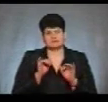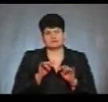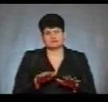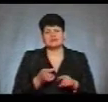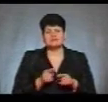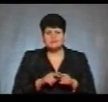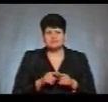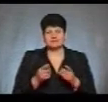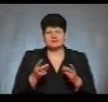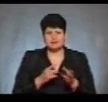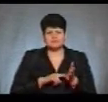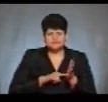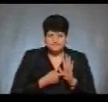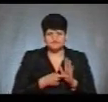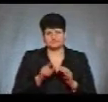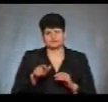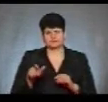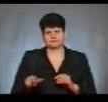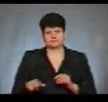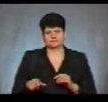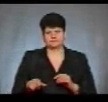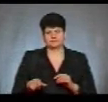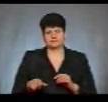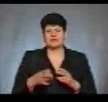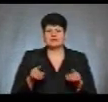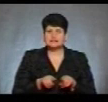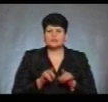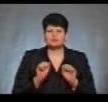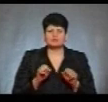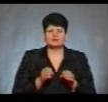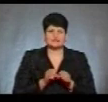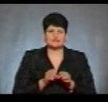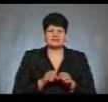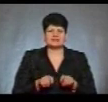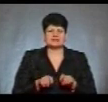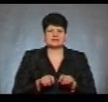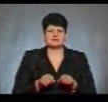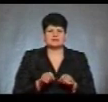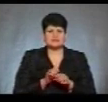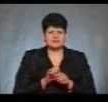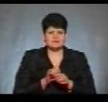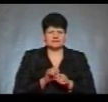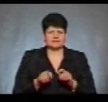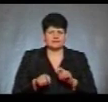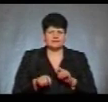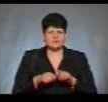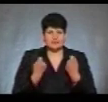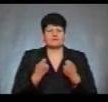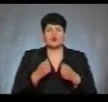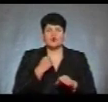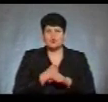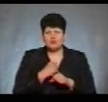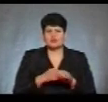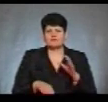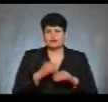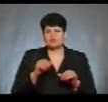це варто наголосити виборцям, так? Також може бути зрив взагалі роботи виборчої комісії, коли певні